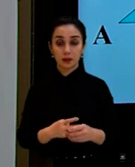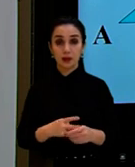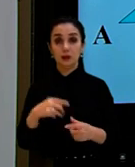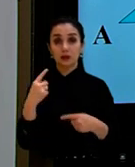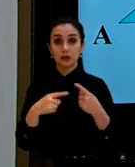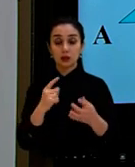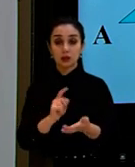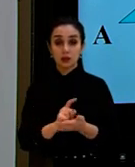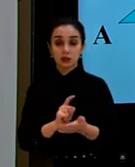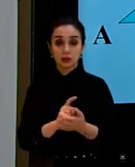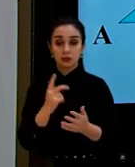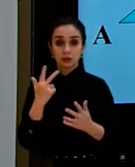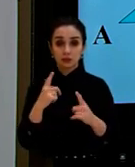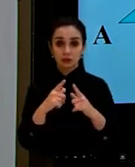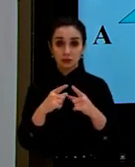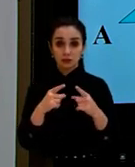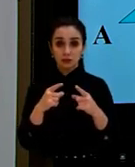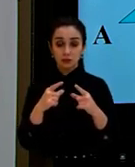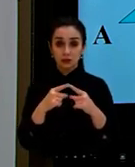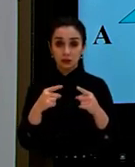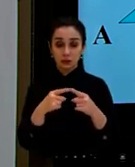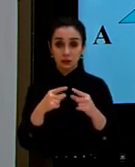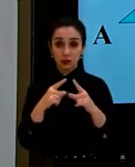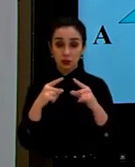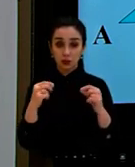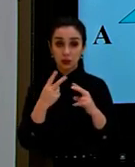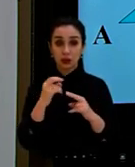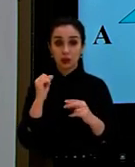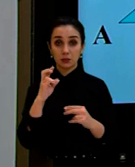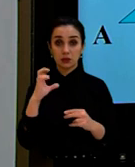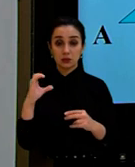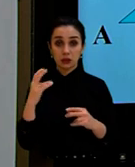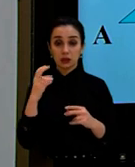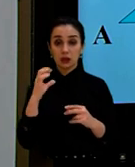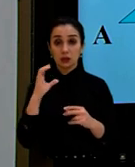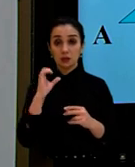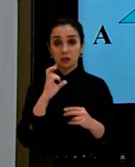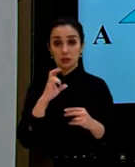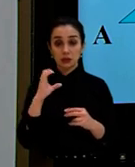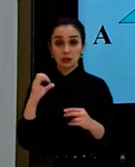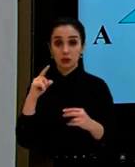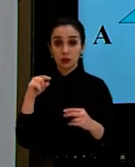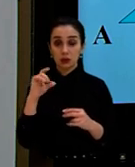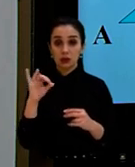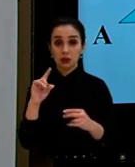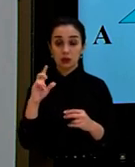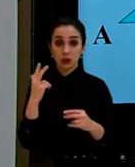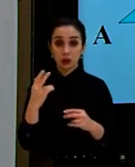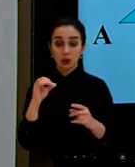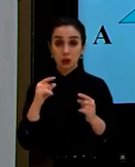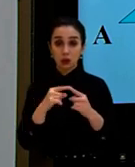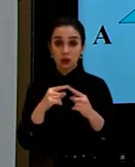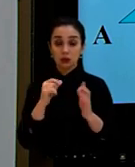Следующее задание. В треугольнике ABC, AB корень из 2. BC корень из 3. Угол